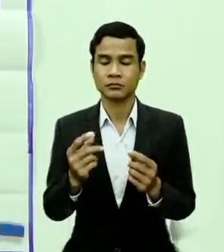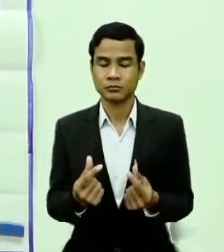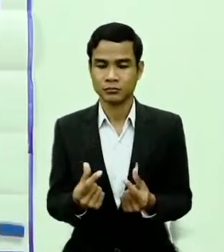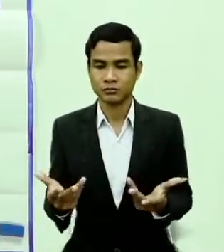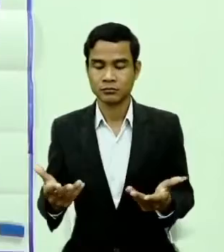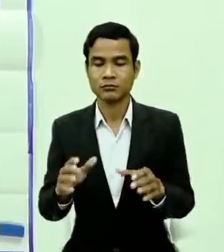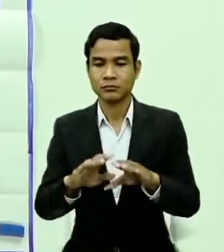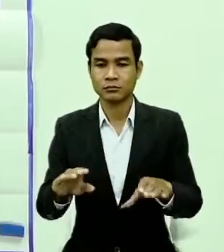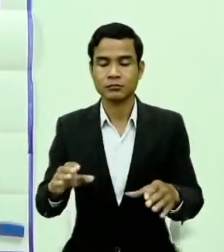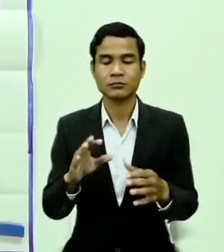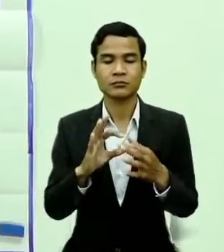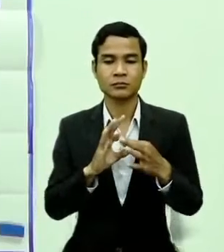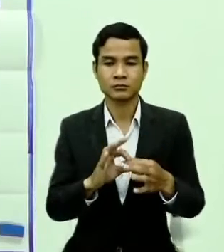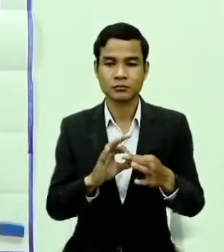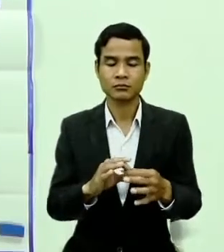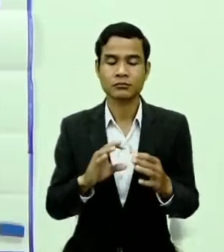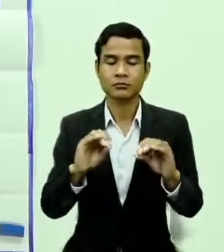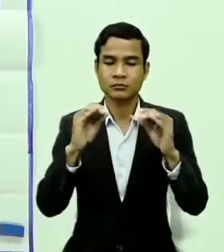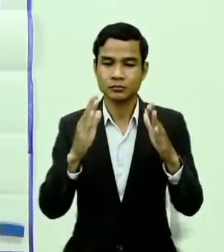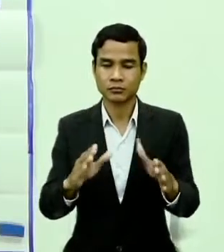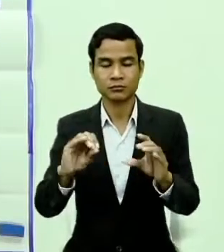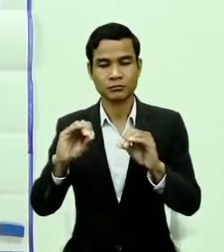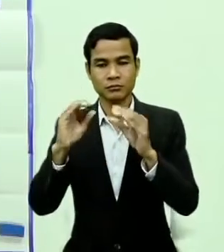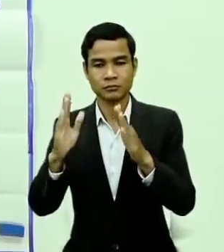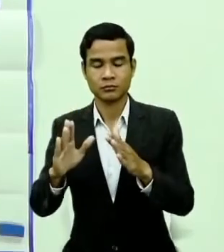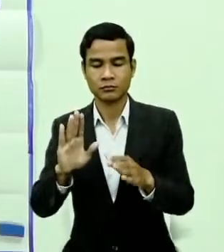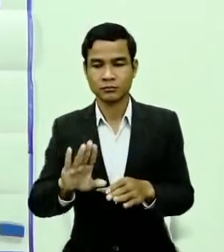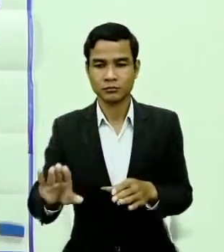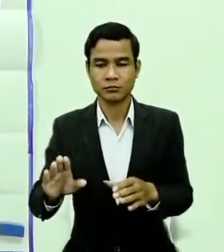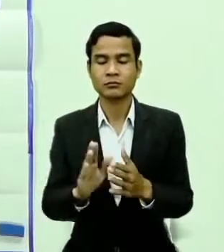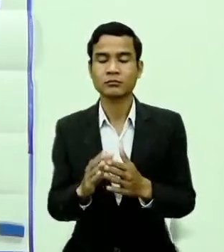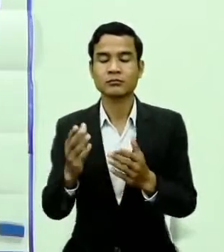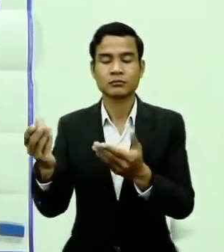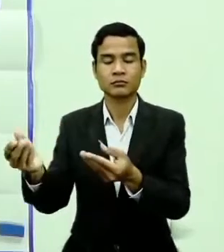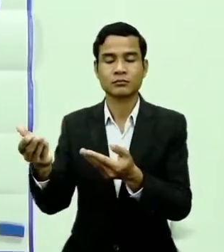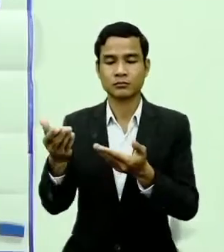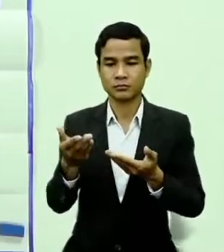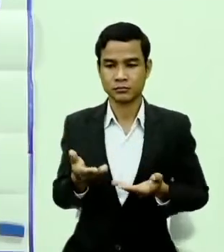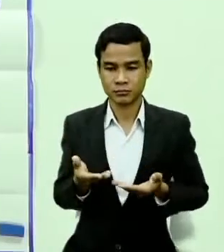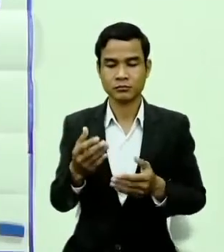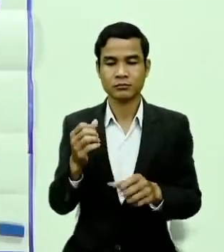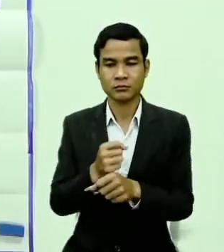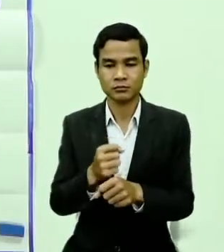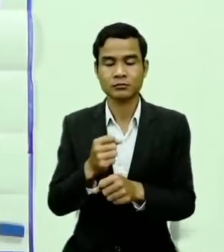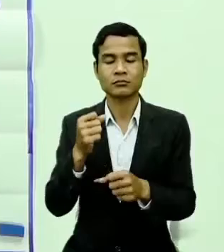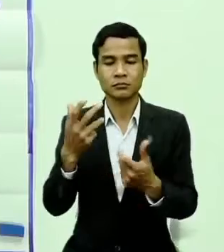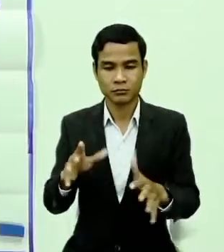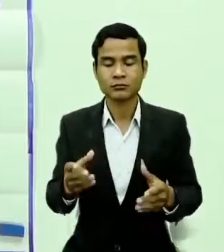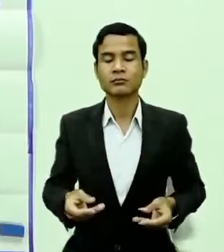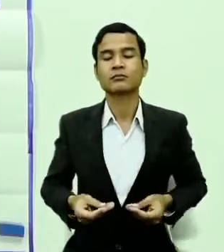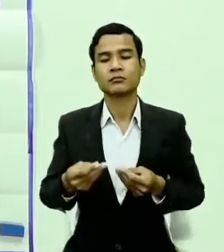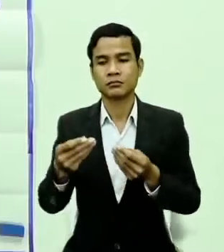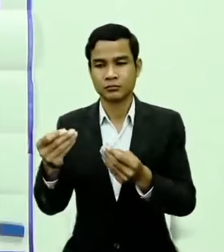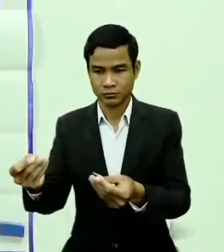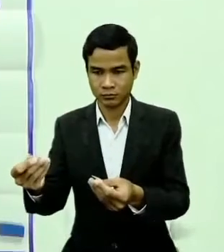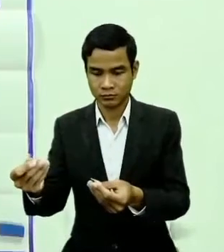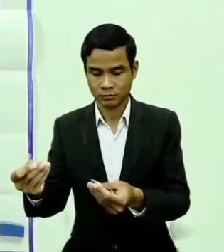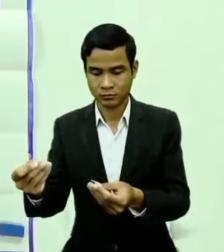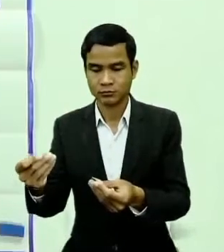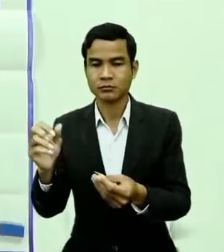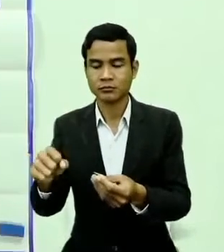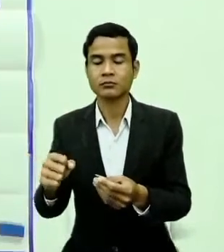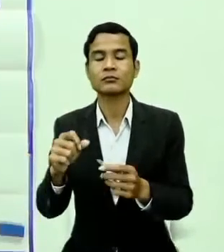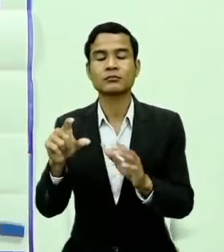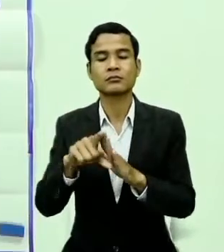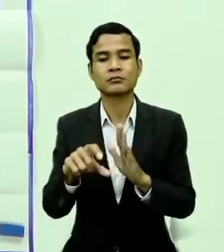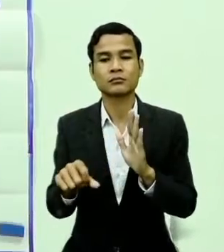chưa nè con trời thưa ca tầm nẹt tầm nong chỉ mùi năng lục cừu nẹt cừu từ từ tua cách cá vô một phứ hai vô tới chuồn quạt vinh tám